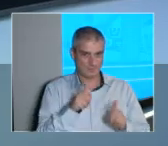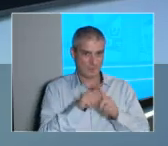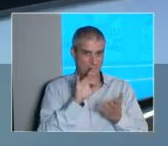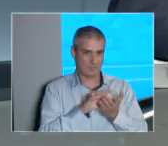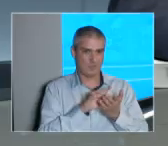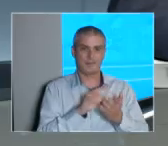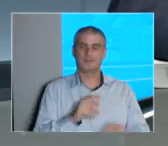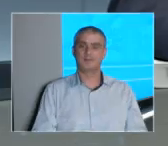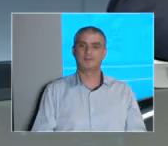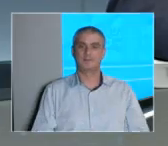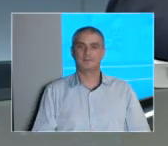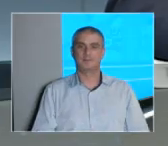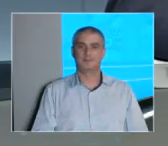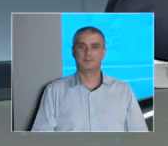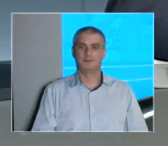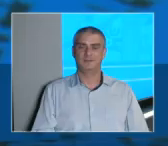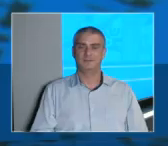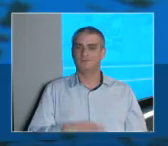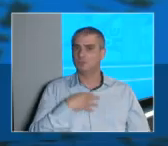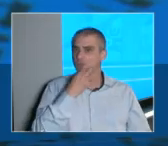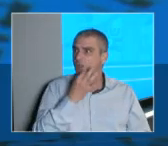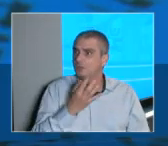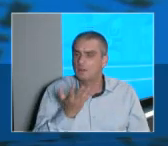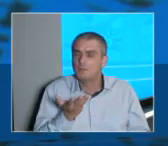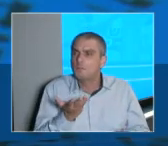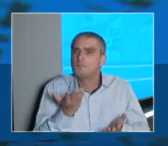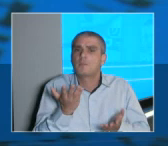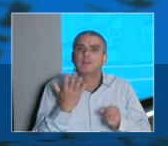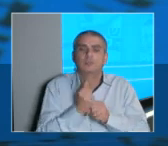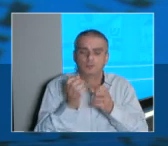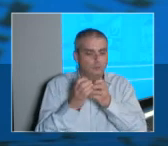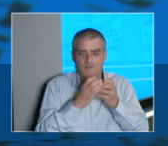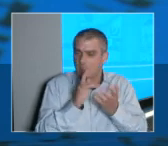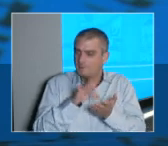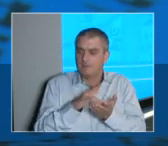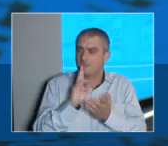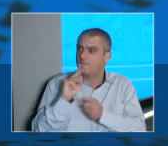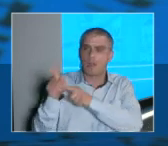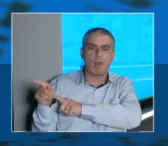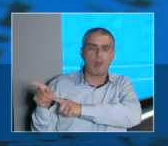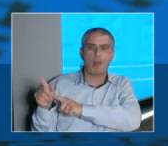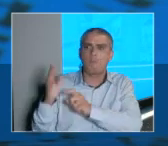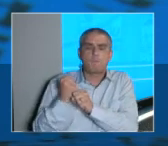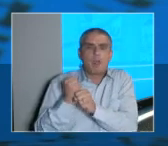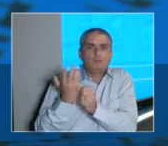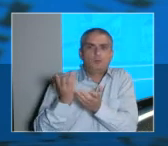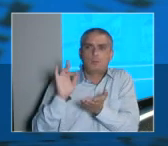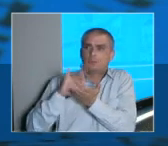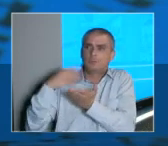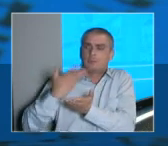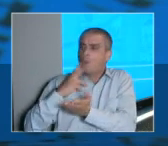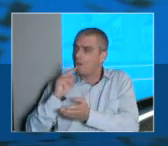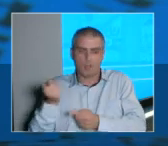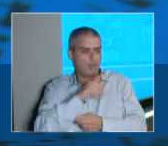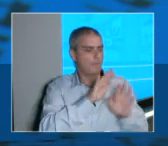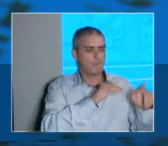פעם באותו רדיו. באותו רדיו. באותו אולפן טלוויזיה. שאלתי, באמת, מה זכו השבטים האלה שנמצאים על הכללה, מה עם הסורה שהם על הכללה ואחרים